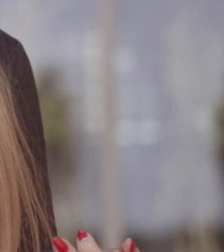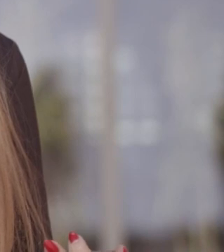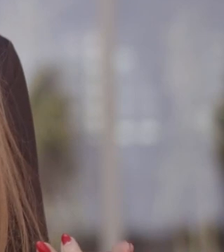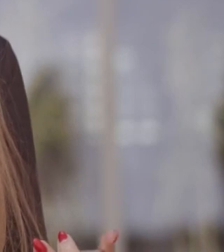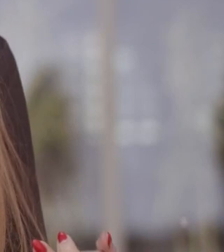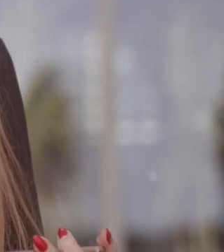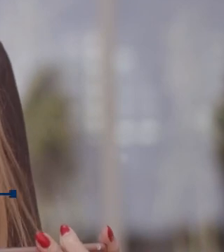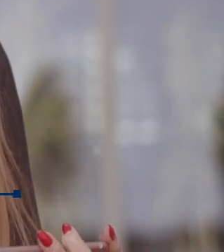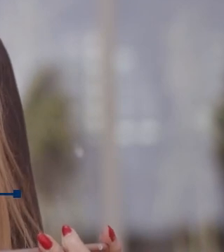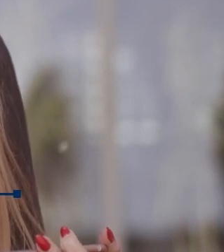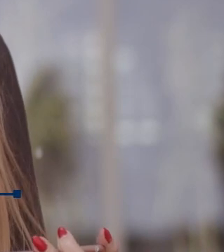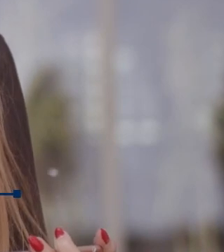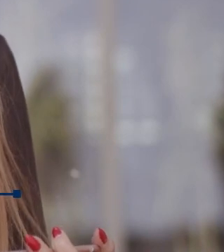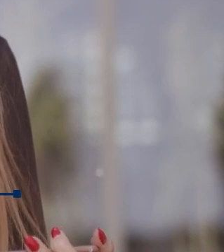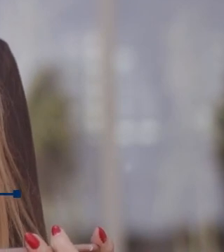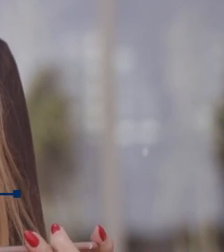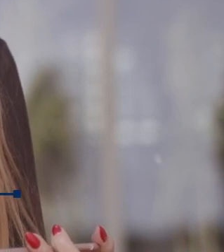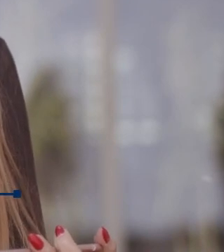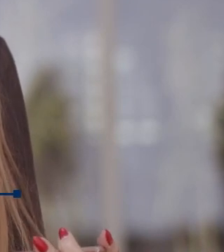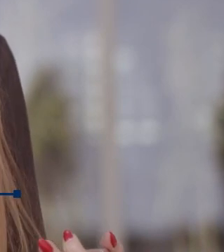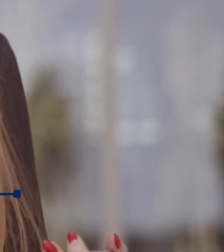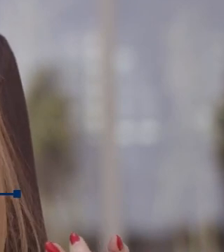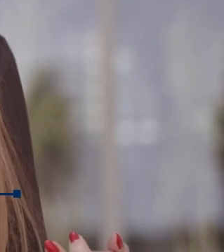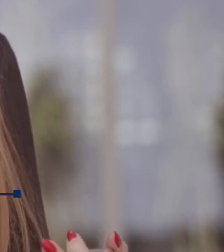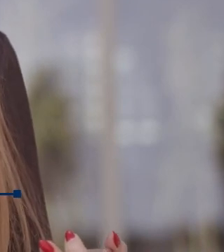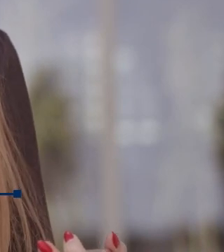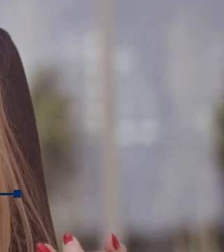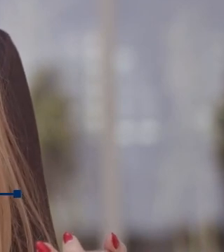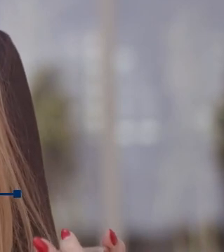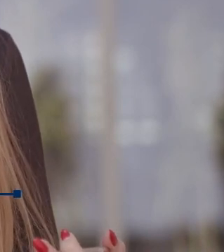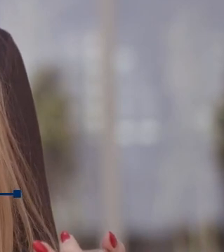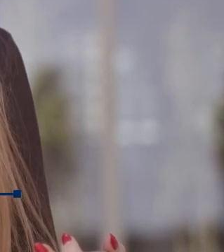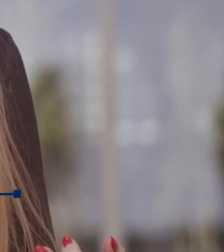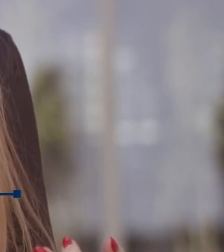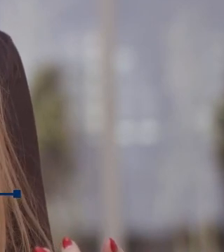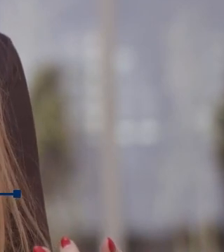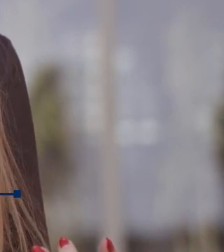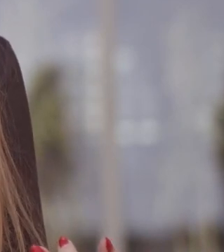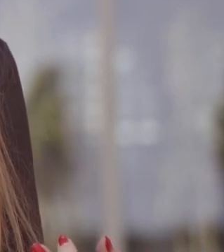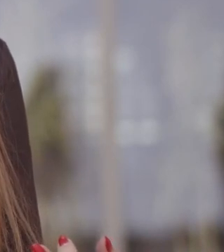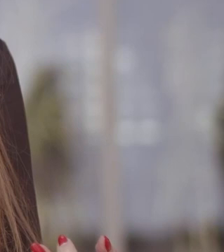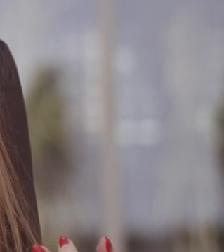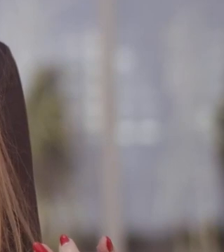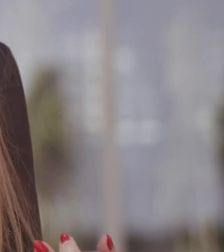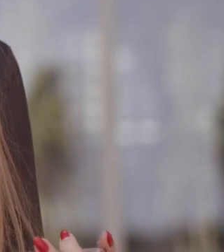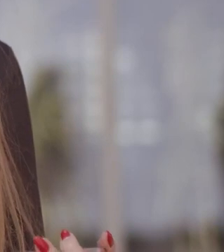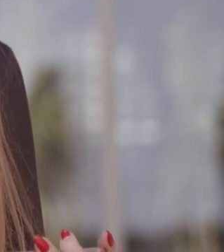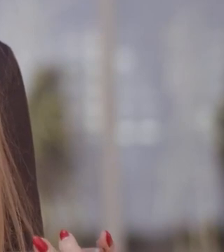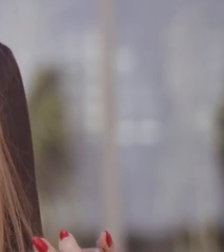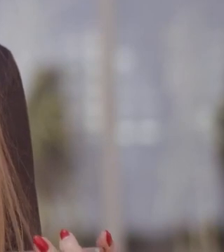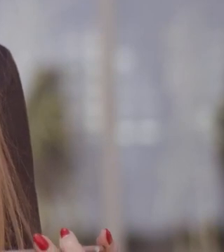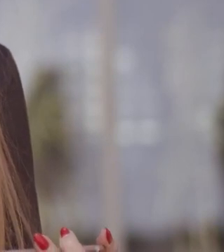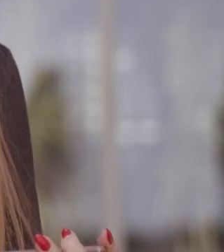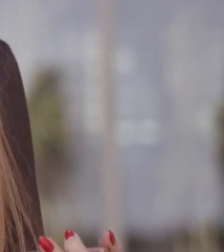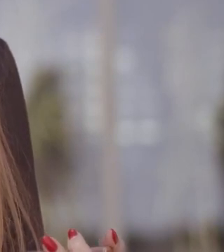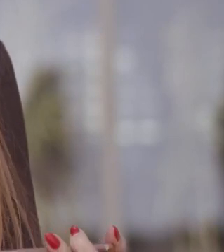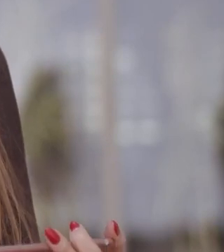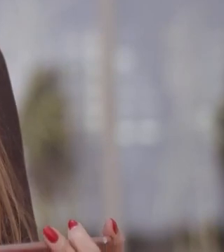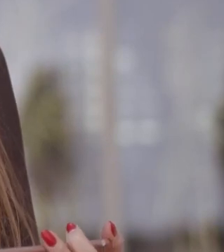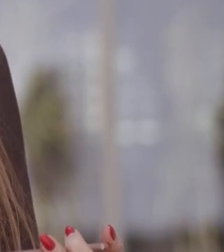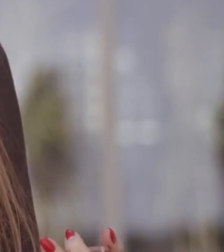też zasięgniemy porady psychologów Uniwersytetu Śląskiego. W przerwie między zajęciami studenci mogą korzystać ze studenckiej strefy